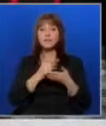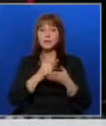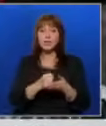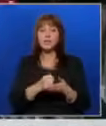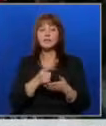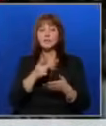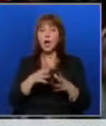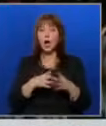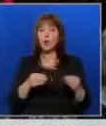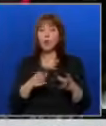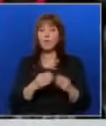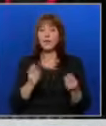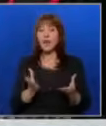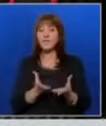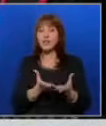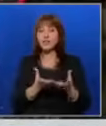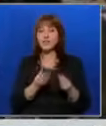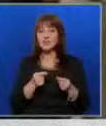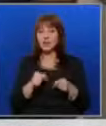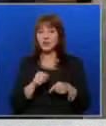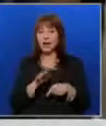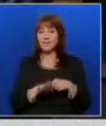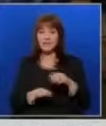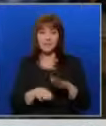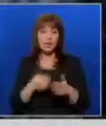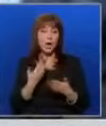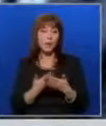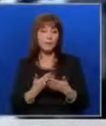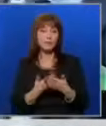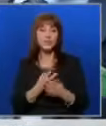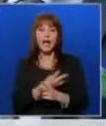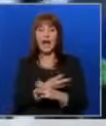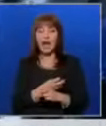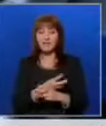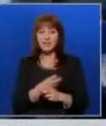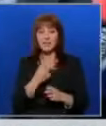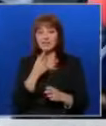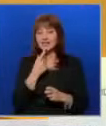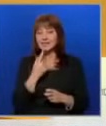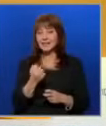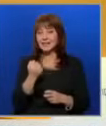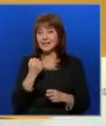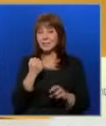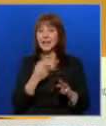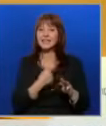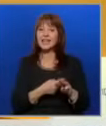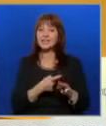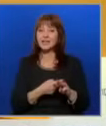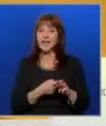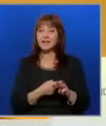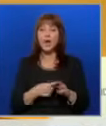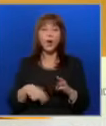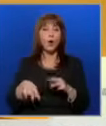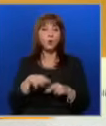че Румъния вече е предприела подобни стъпки по отношение на Австрия заради ветото за Шенген. От Европейската